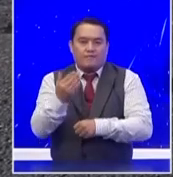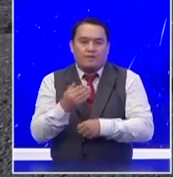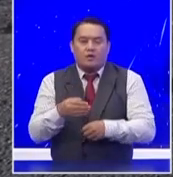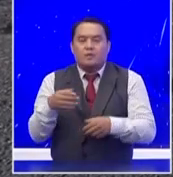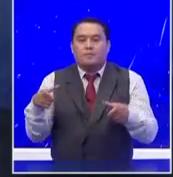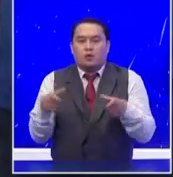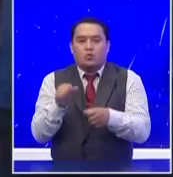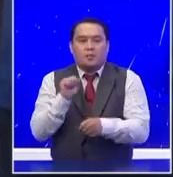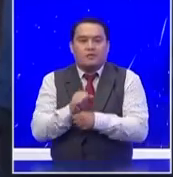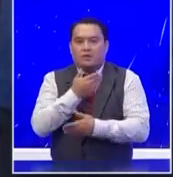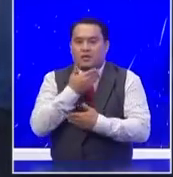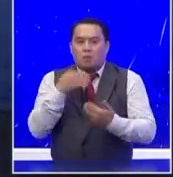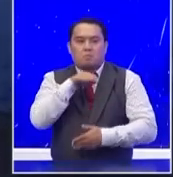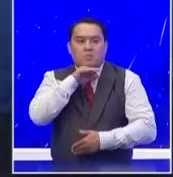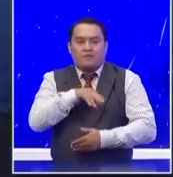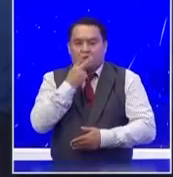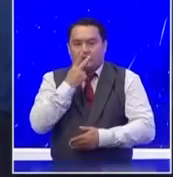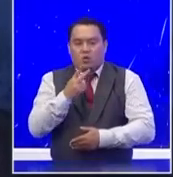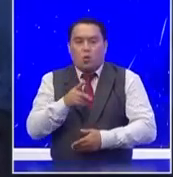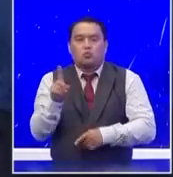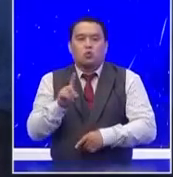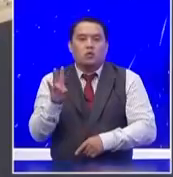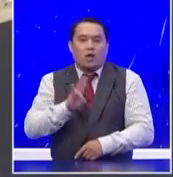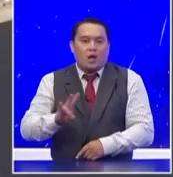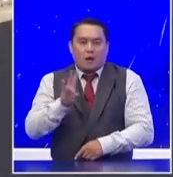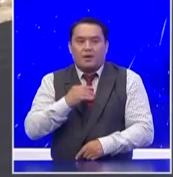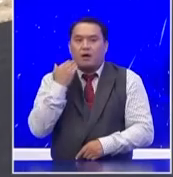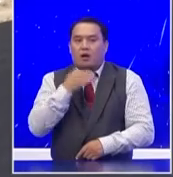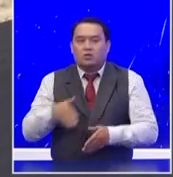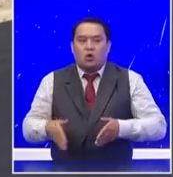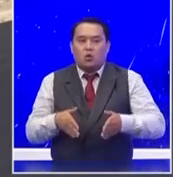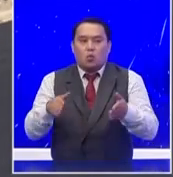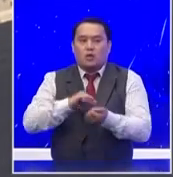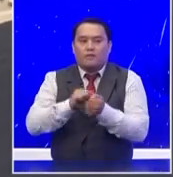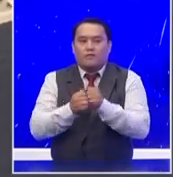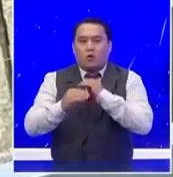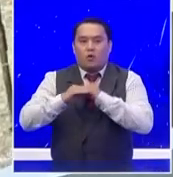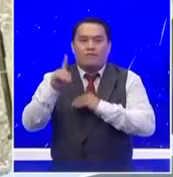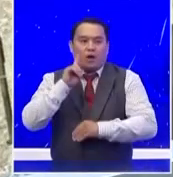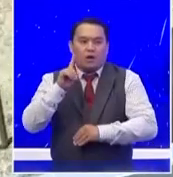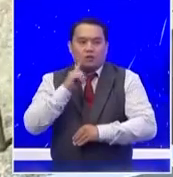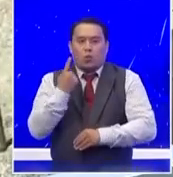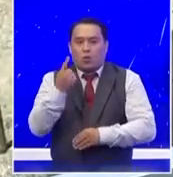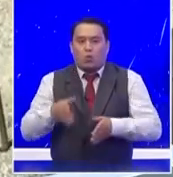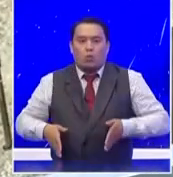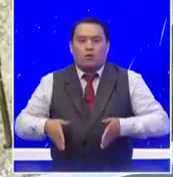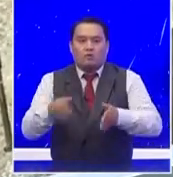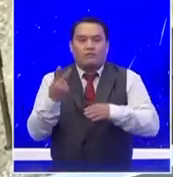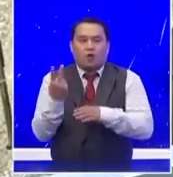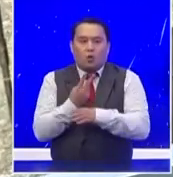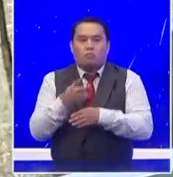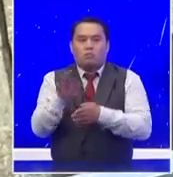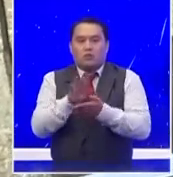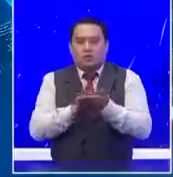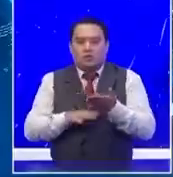нет. Это показатель профессионализма, говорит он. К ноябрю будет качественное дорожное покрытие. Но пока одной полосы. Строительство второй продолжится